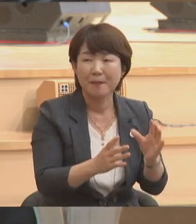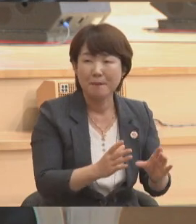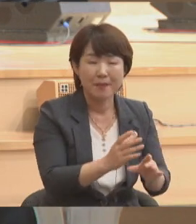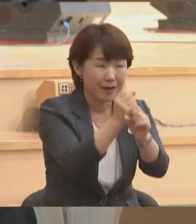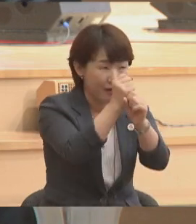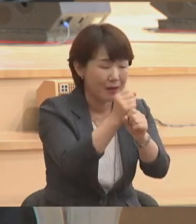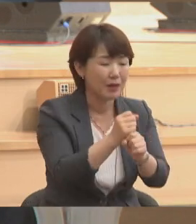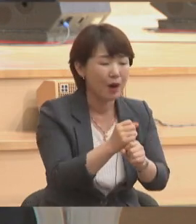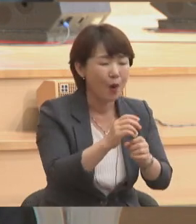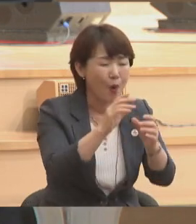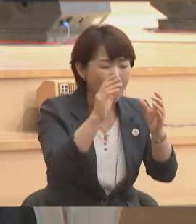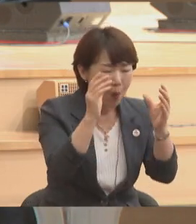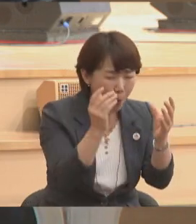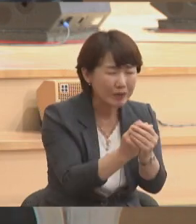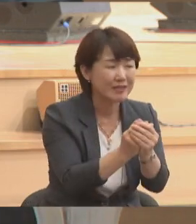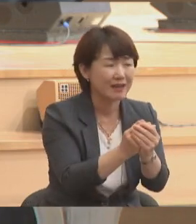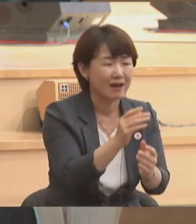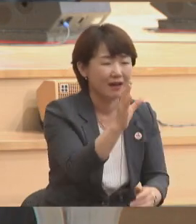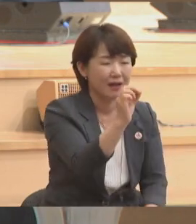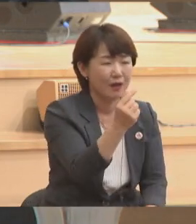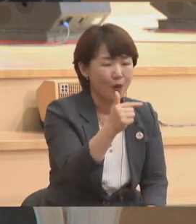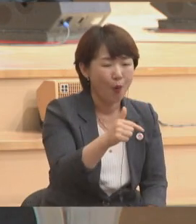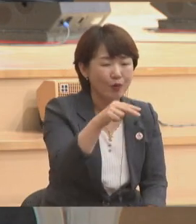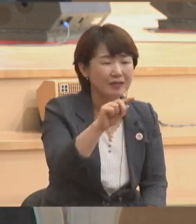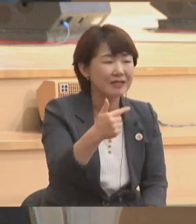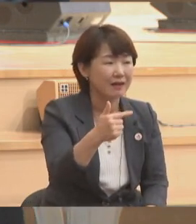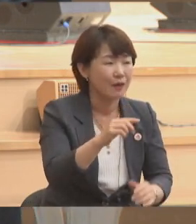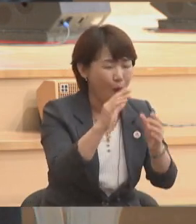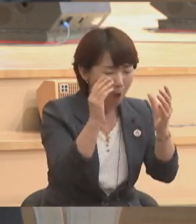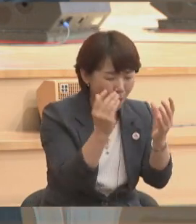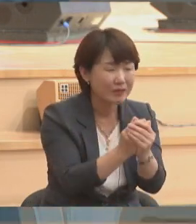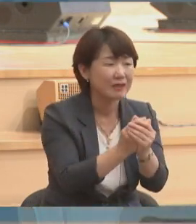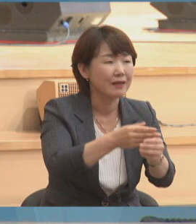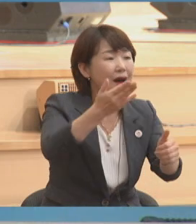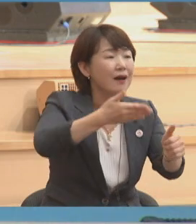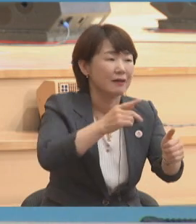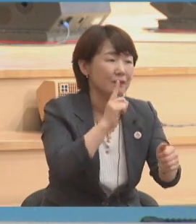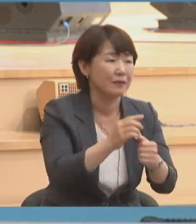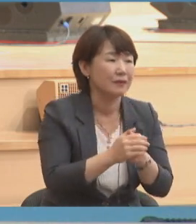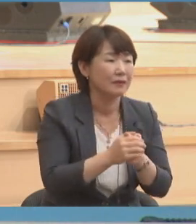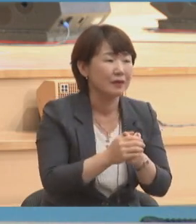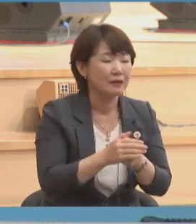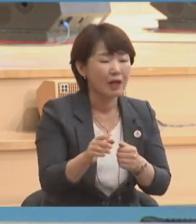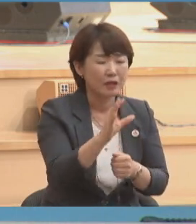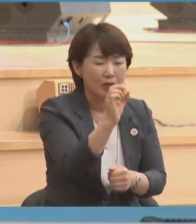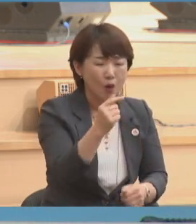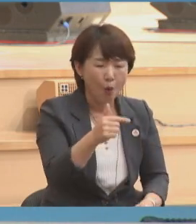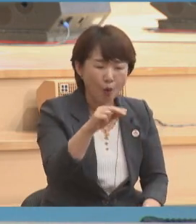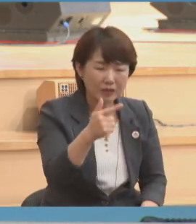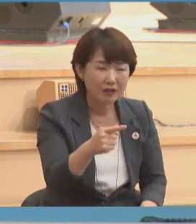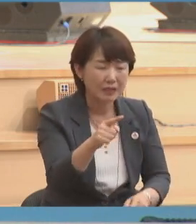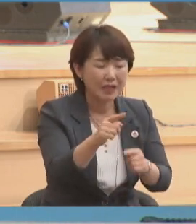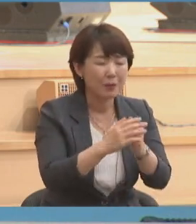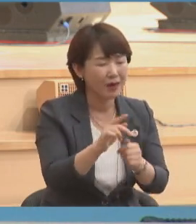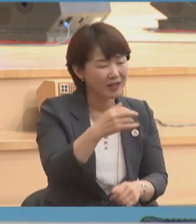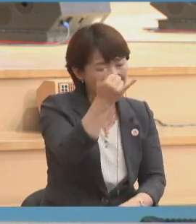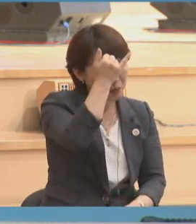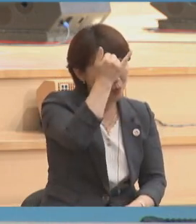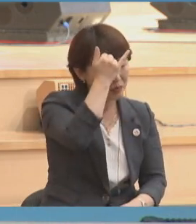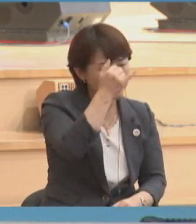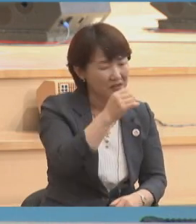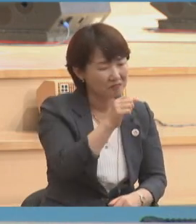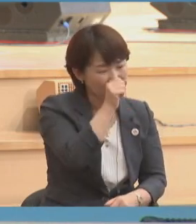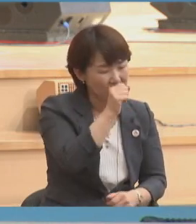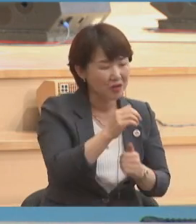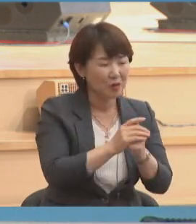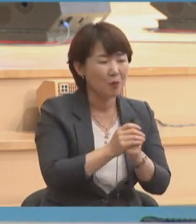거예요. 지난주에 제가 말씀드린 것처럼 우리의 온전함의 목표가 좀 도덕적인 그런 삶이 아니에요. 좀 더